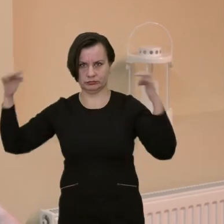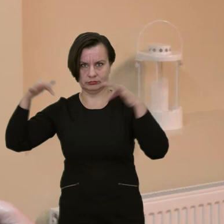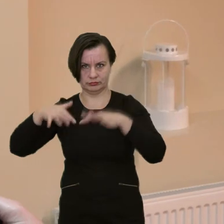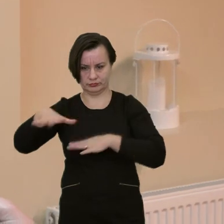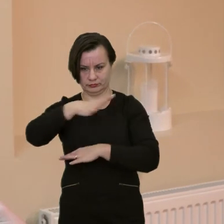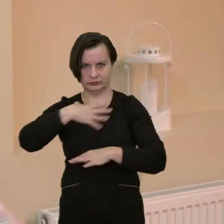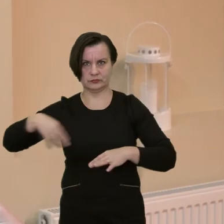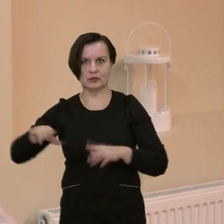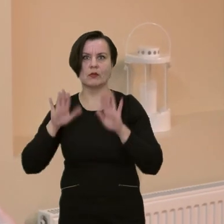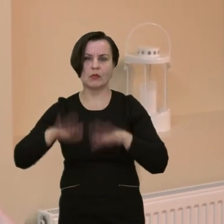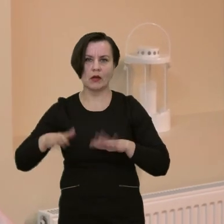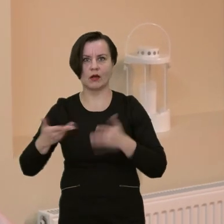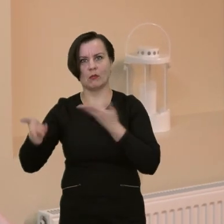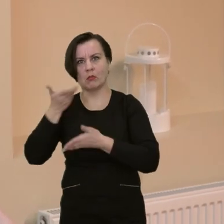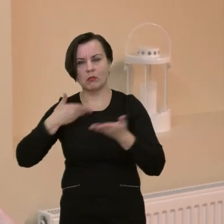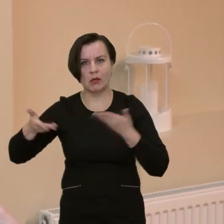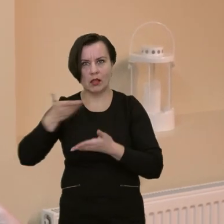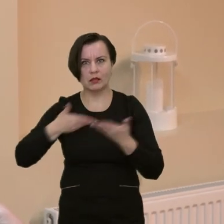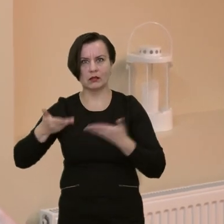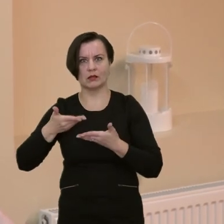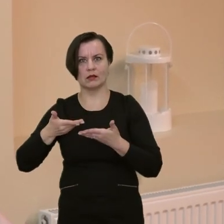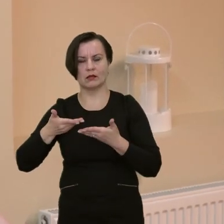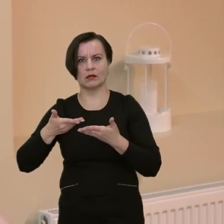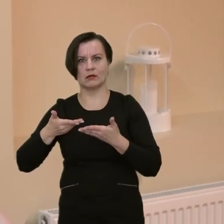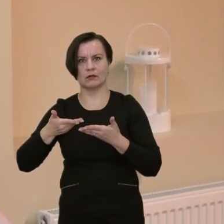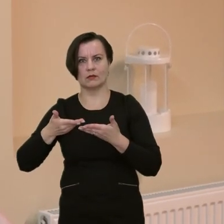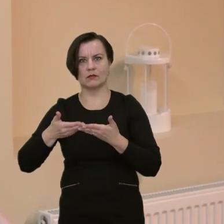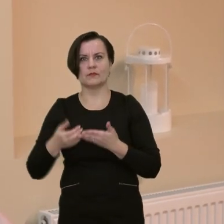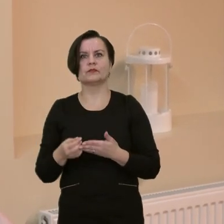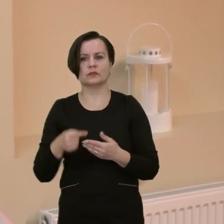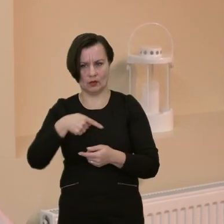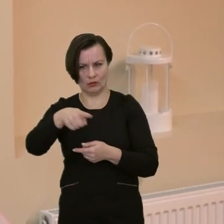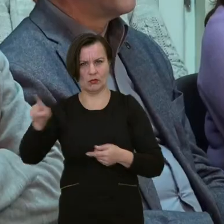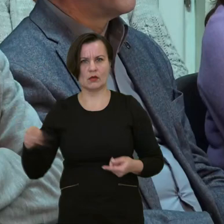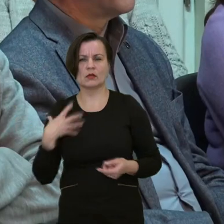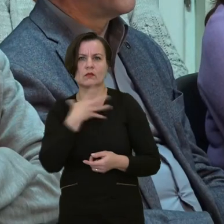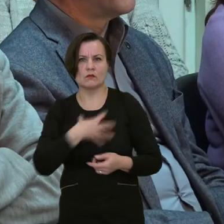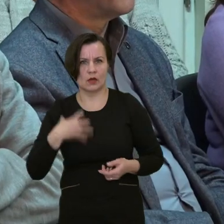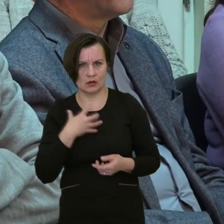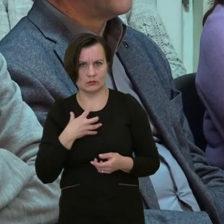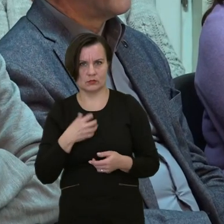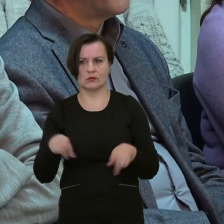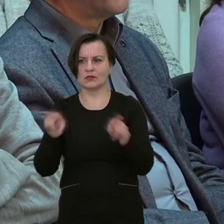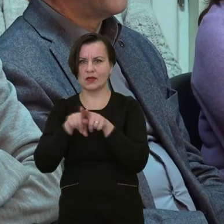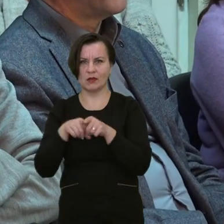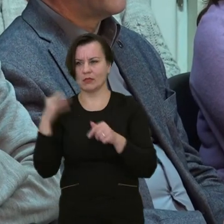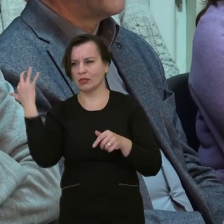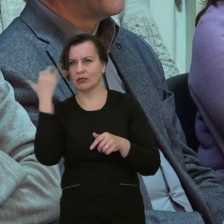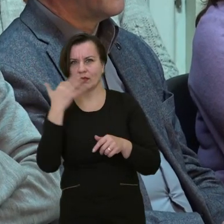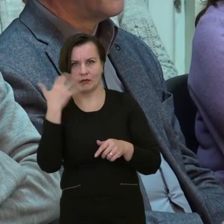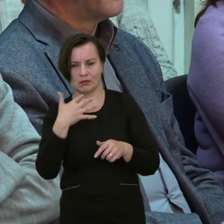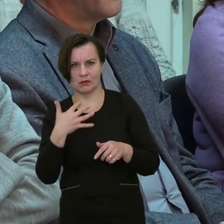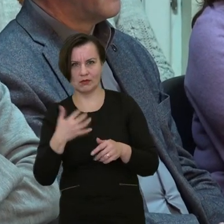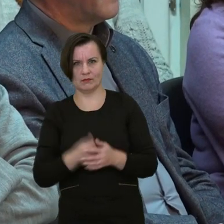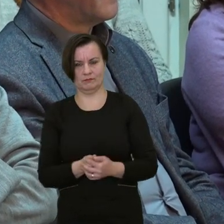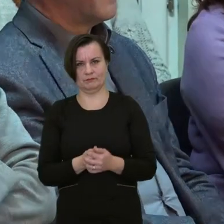jie yra iš tikrųjų labai svarbus ir kartu nematomi. Ir jų, na, ta specifika tokia nėra